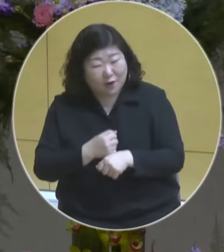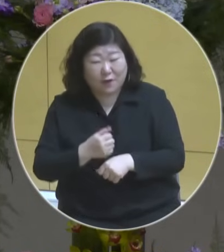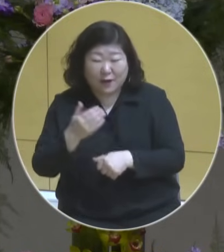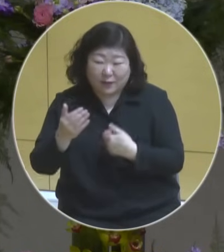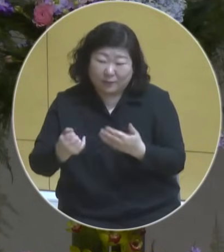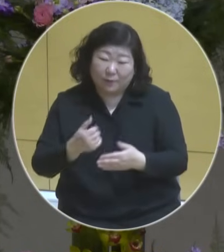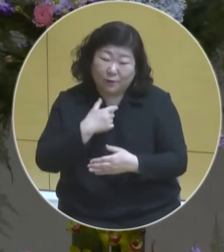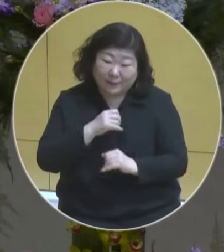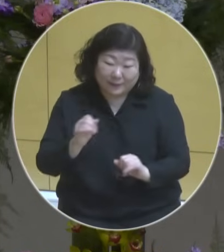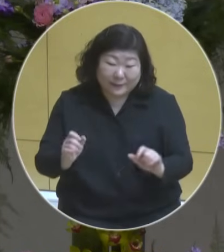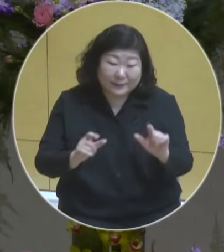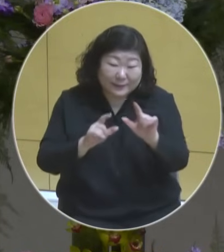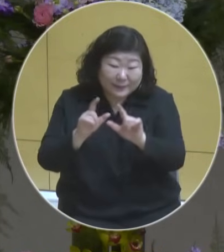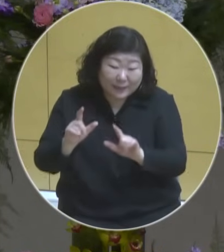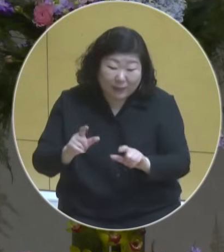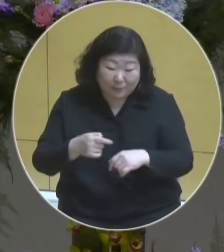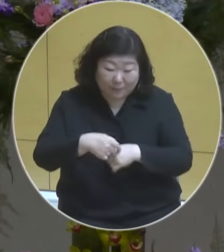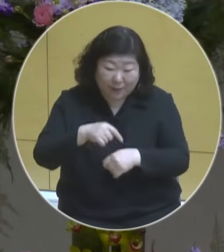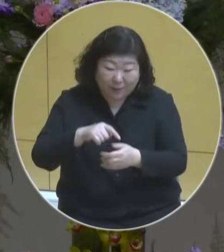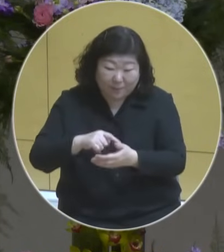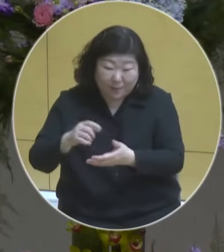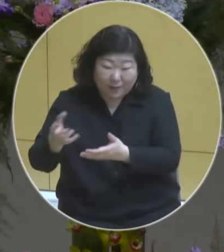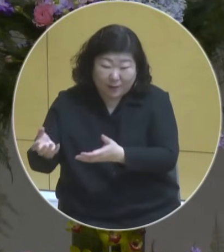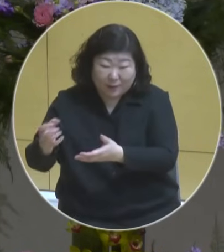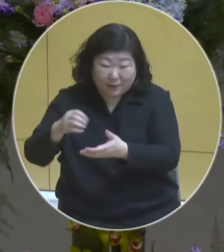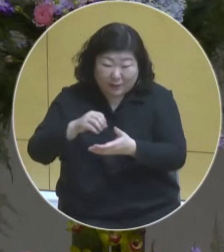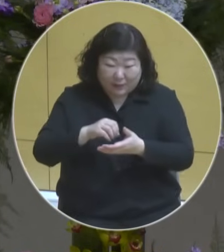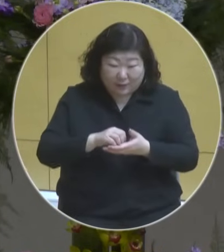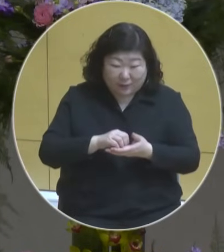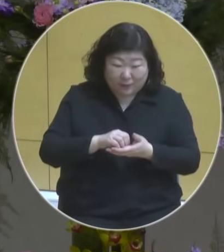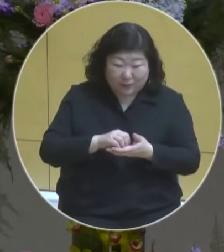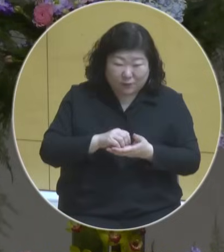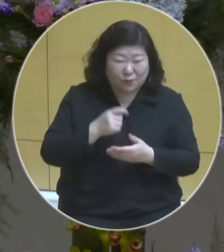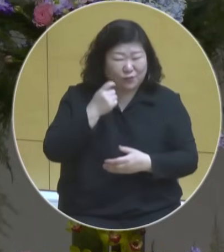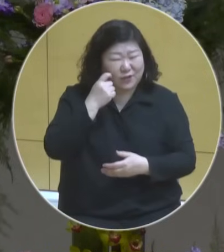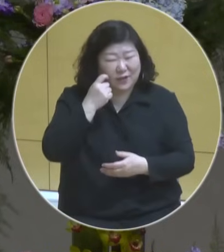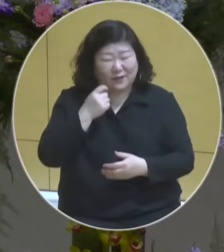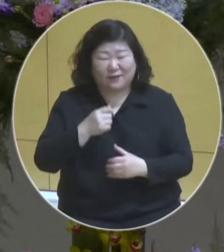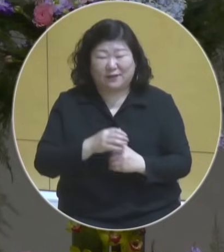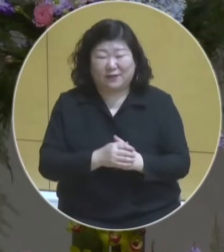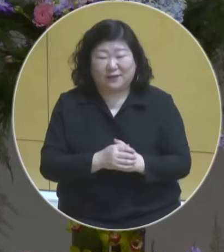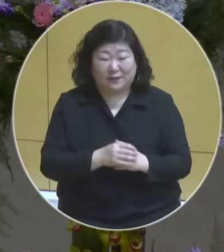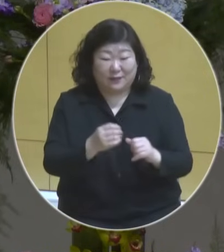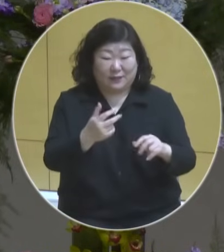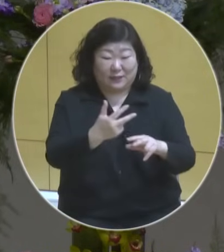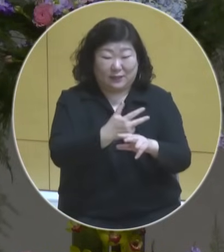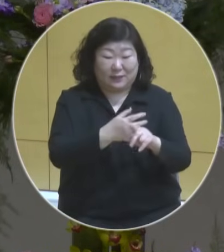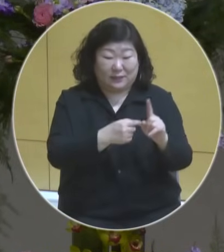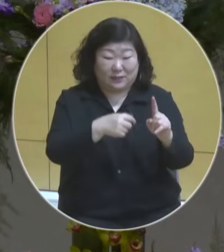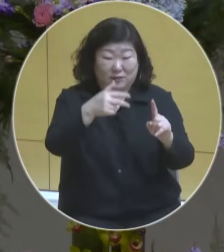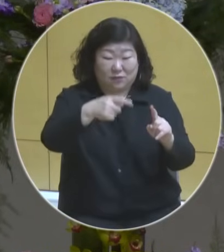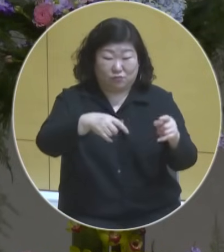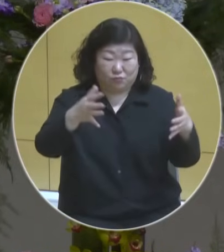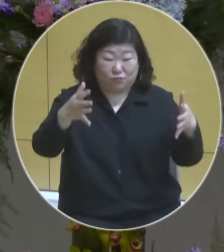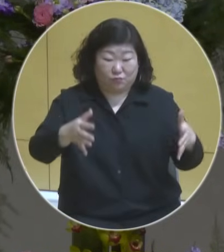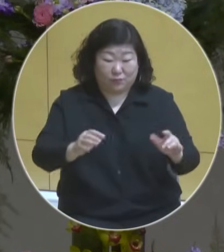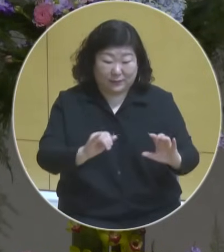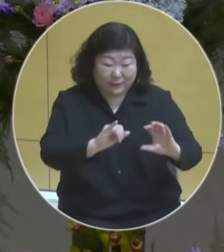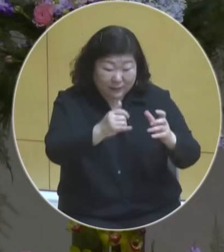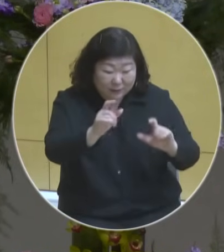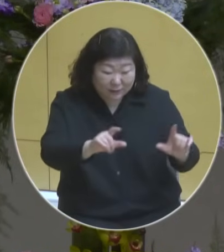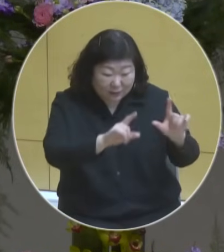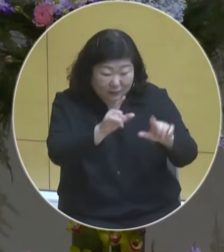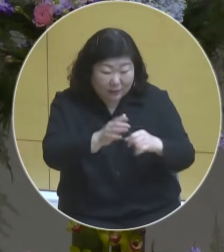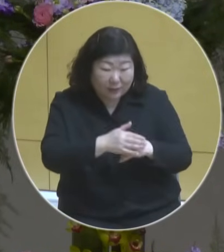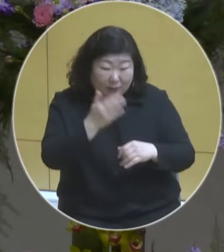원하신 삶 그 하나님을 마음에 담아두고 살지를 못한다는 거예요 그러니까 여러분 일주일 동안 세상 속에 살면서 하늘을